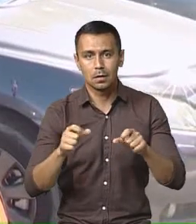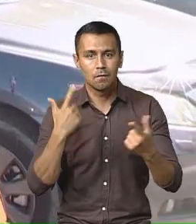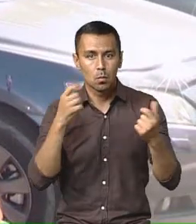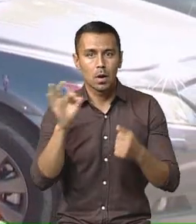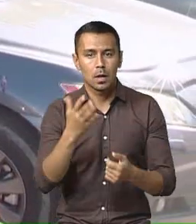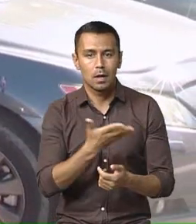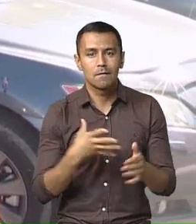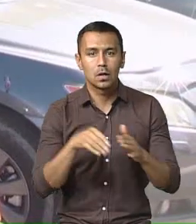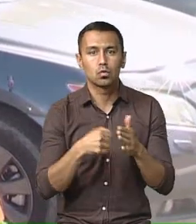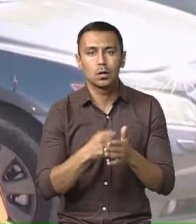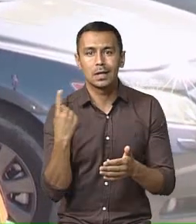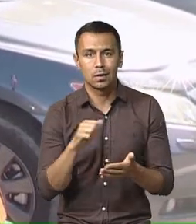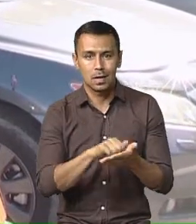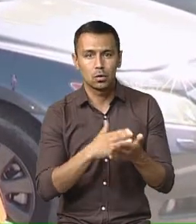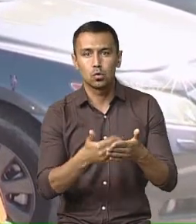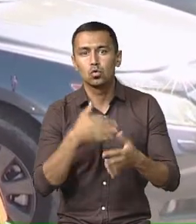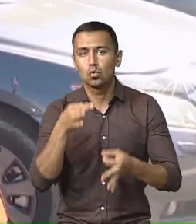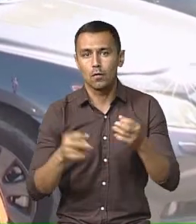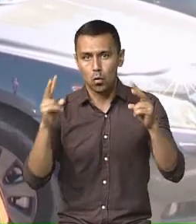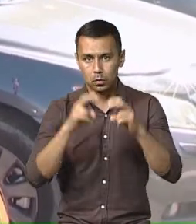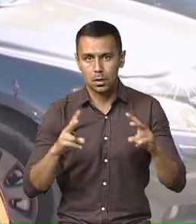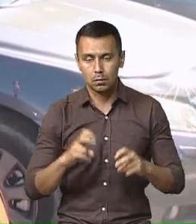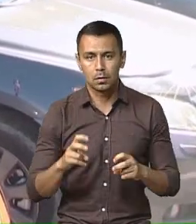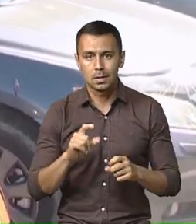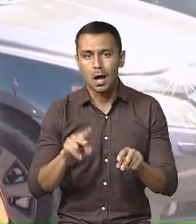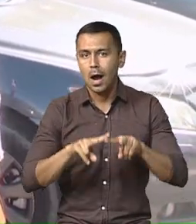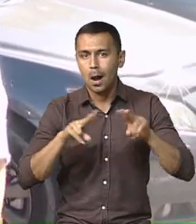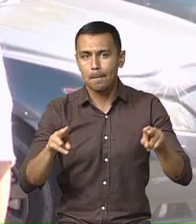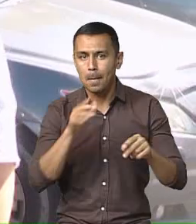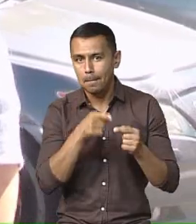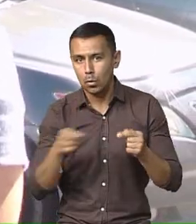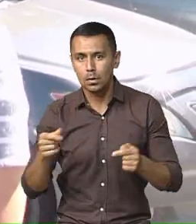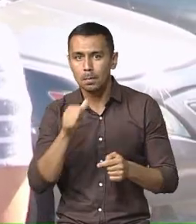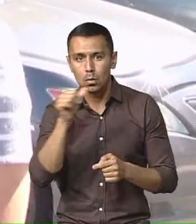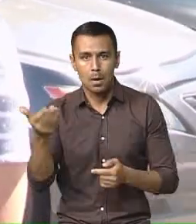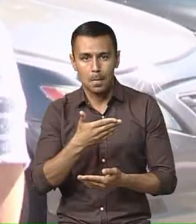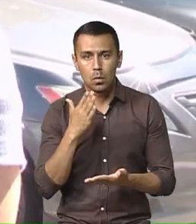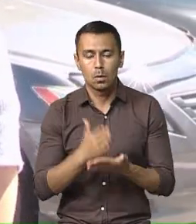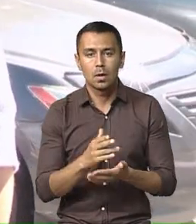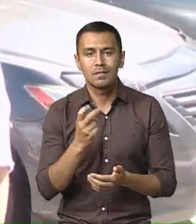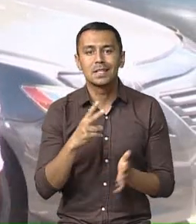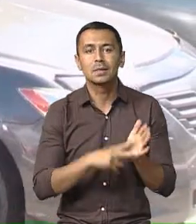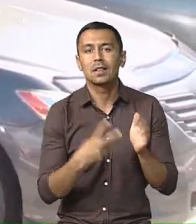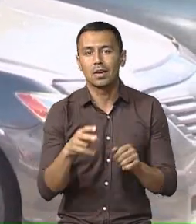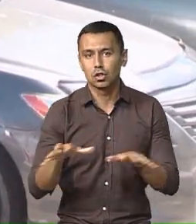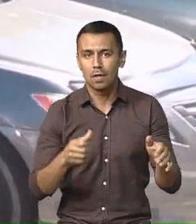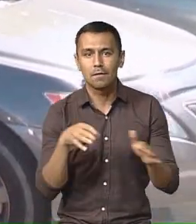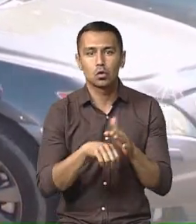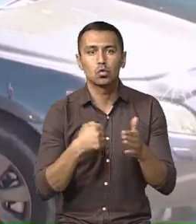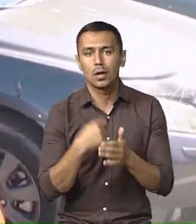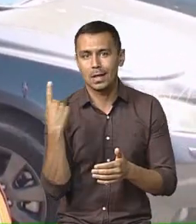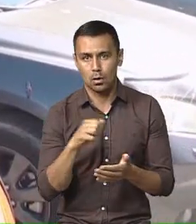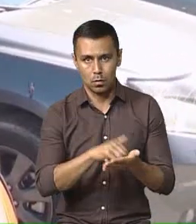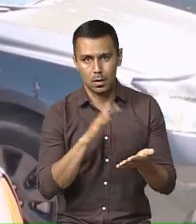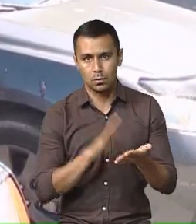внесені до єдиного реєстру досудових розслідувань. За аналогічний період минулого року ми мали 272 шахрайства, внесених до єдиного